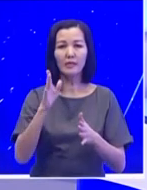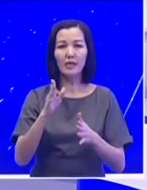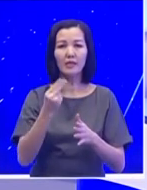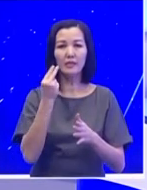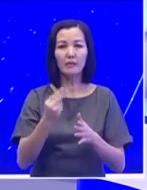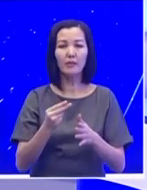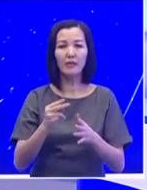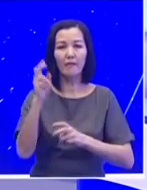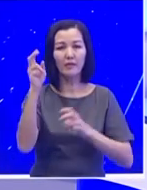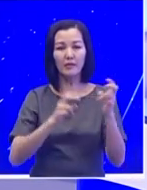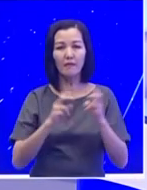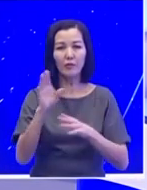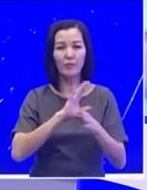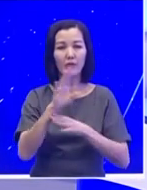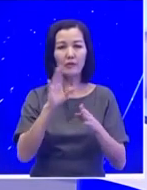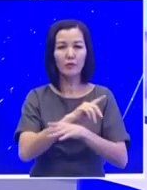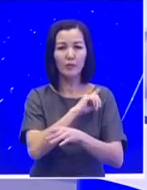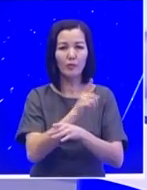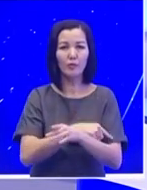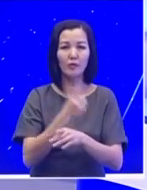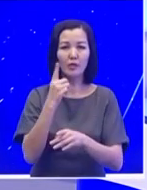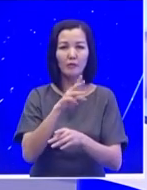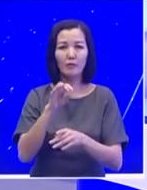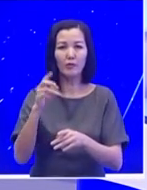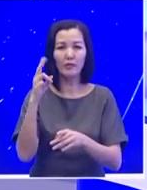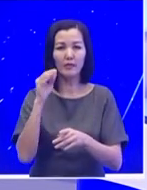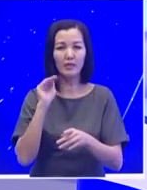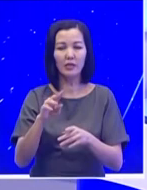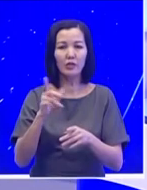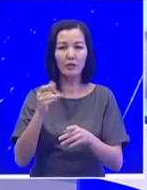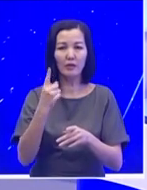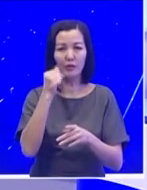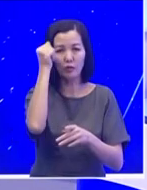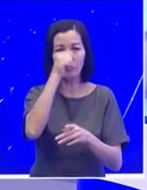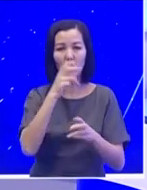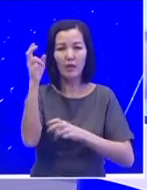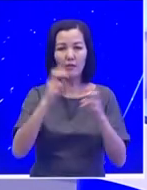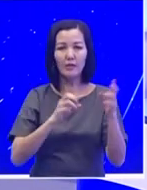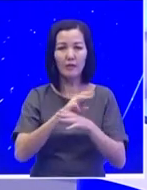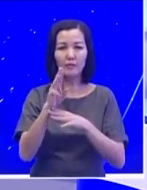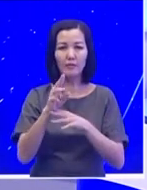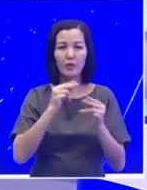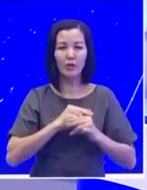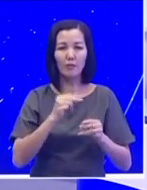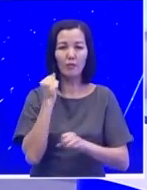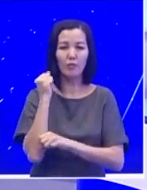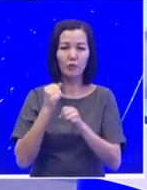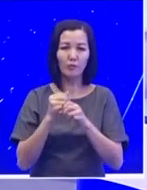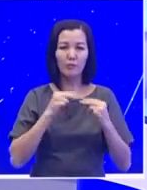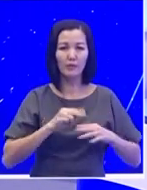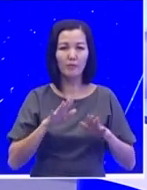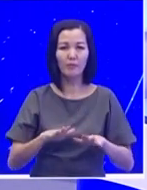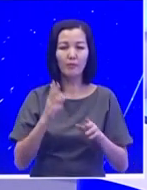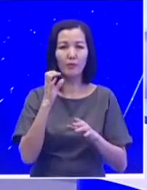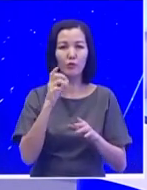цементного завода. Его производственная мощность составит 1 200 000 тонн цемента в год. Предприятие обеспечит рабочими местами 500